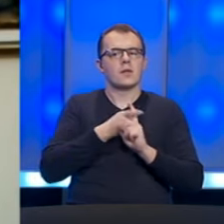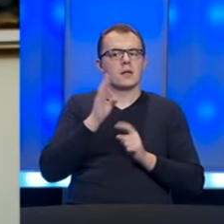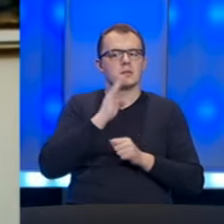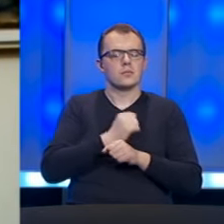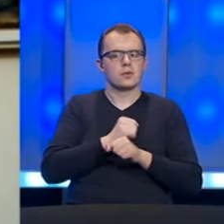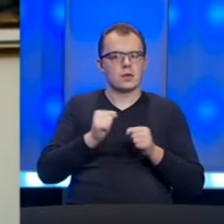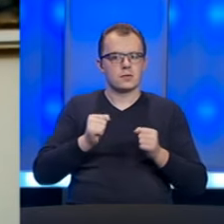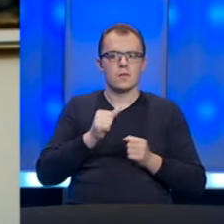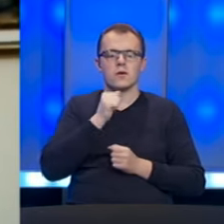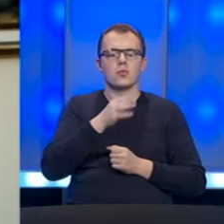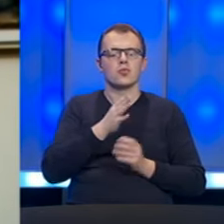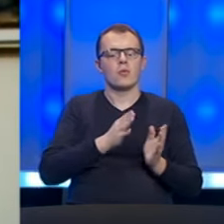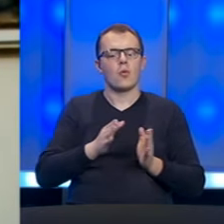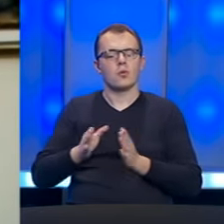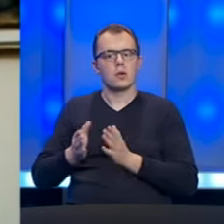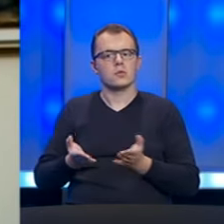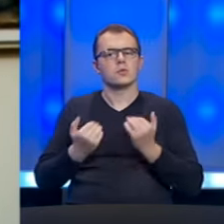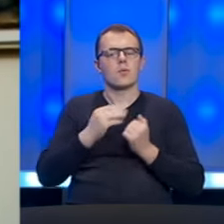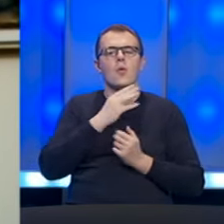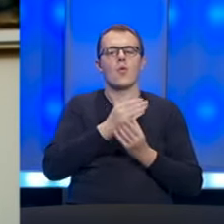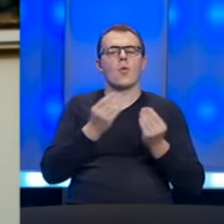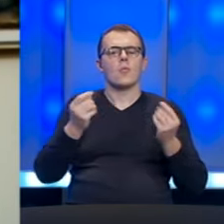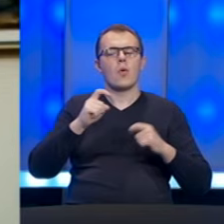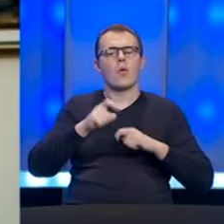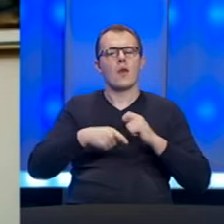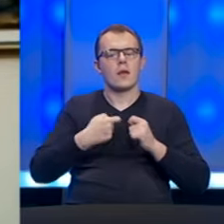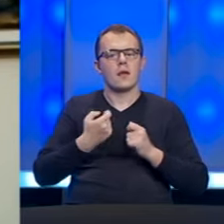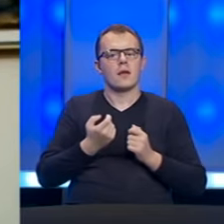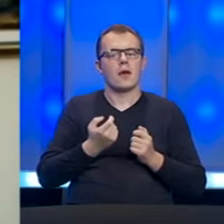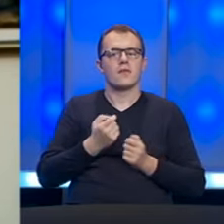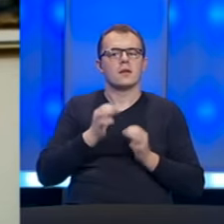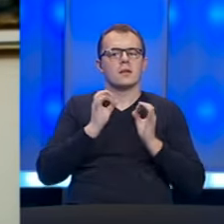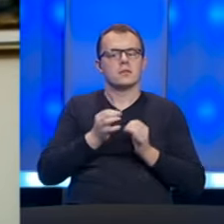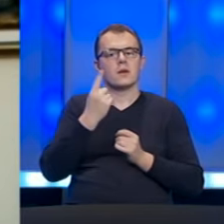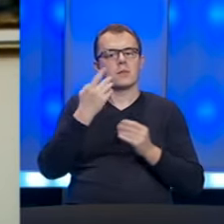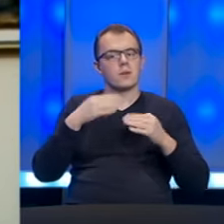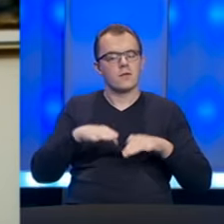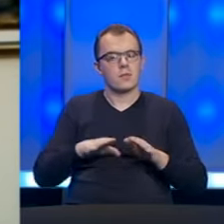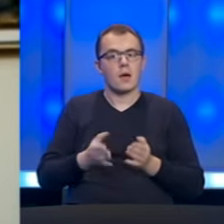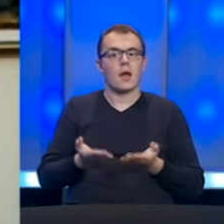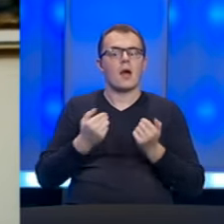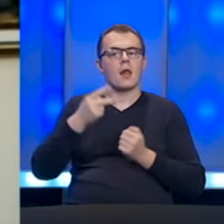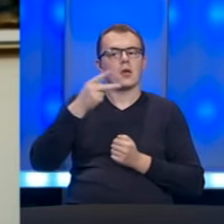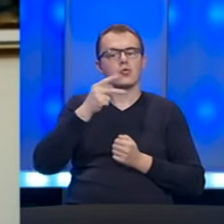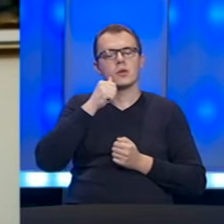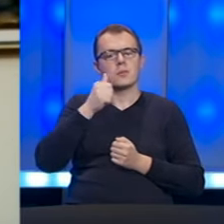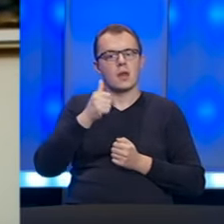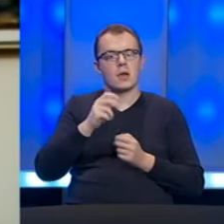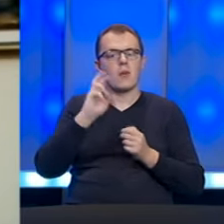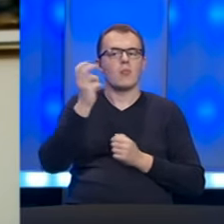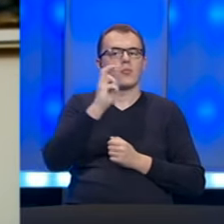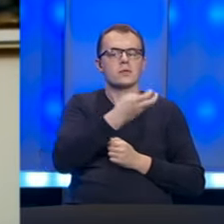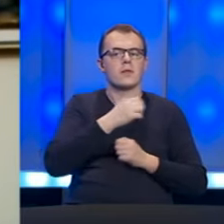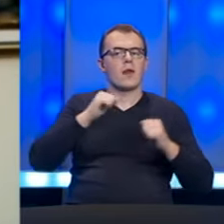Bosne i Hercegovine i u tom kontekstu smo u mnogo navrata svaki 1. maj, ali i drugim danima